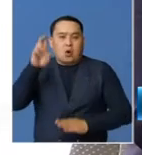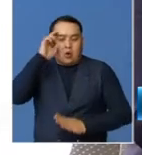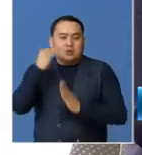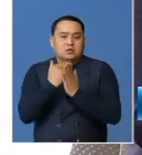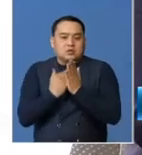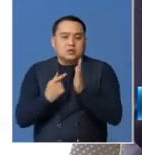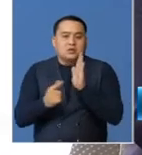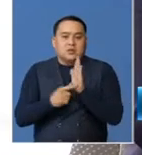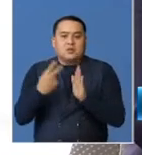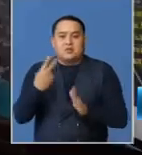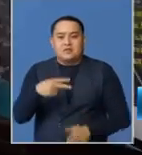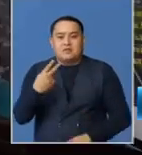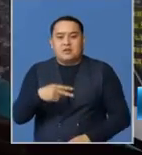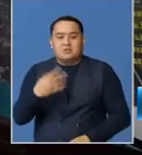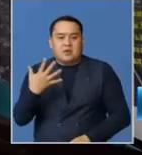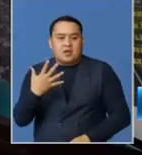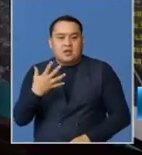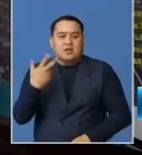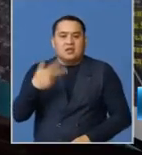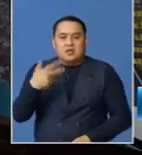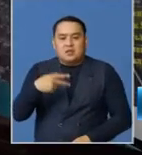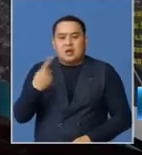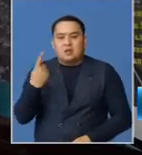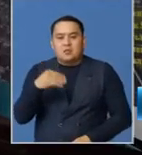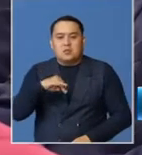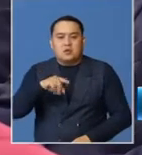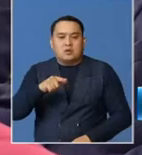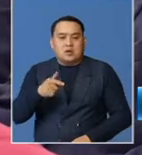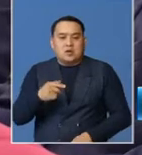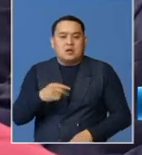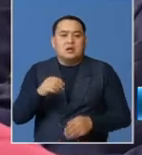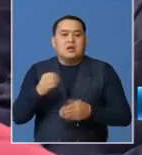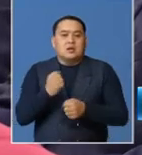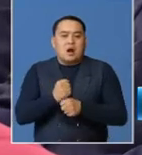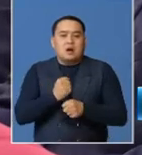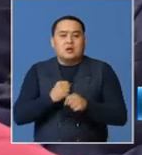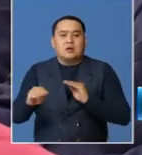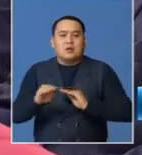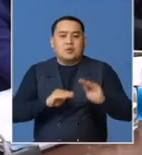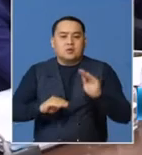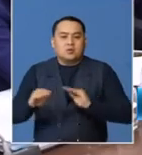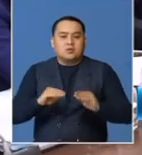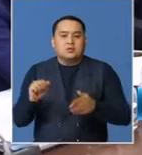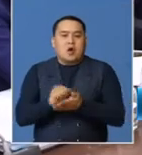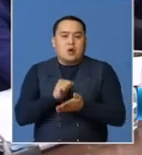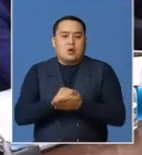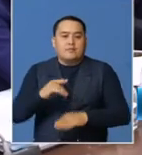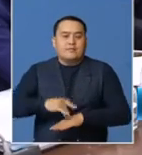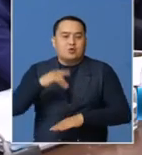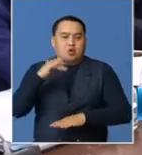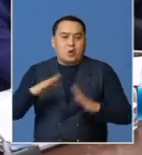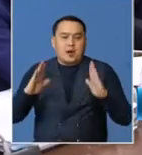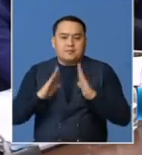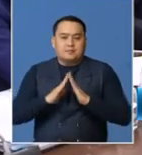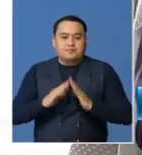госпрограмме 7-20-25. Еще 31 миллион тенге на разработку проектно-сметной документации многоэтажного жилого